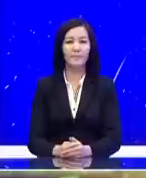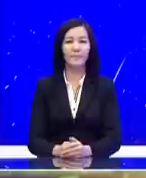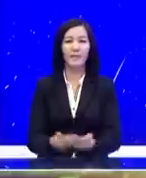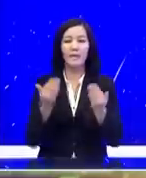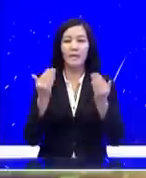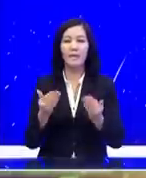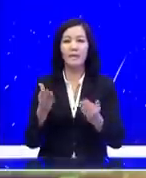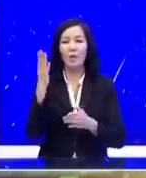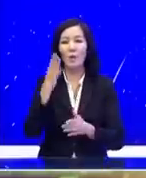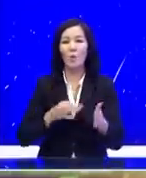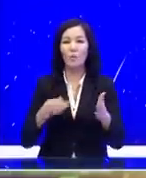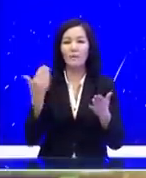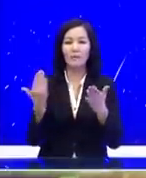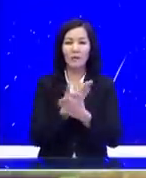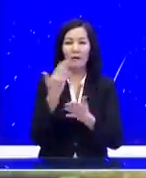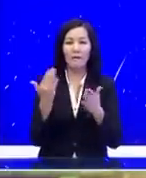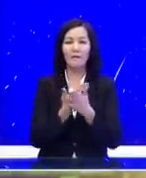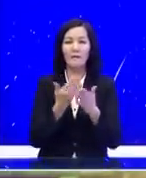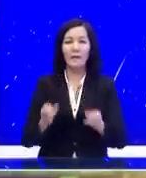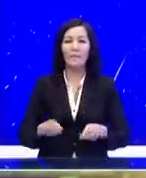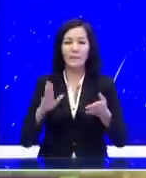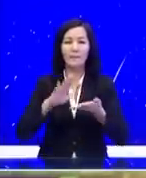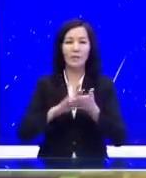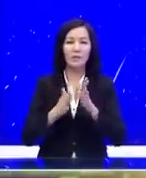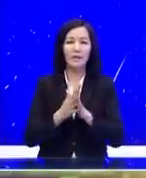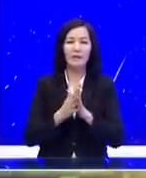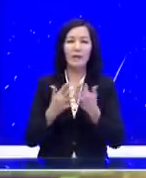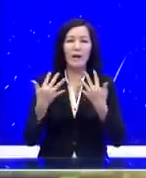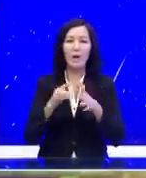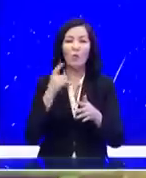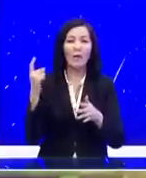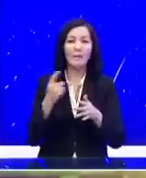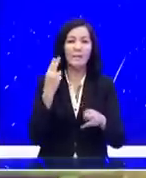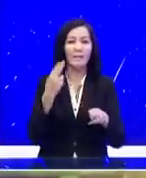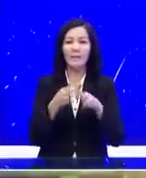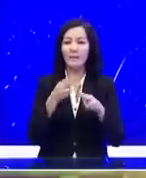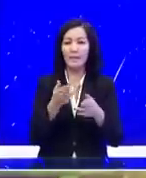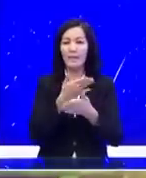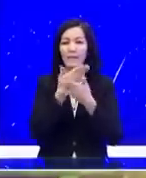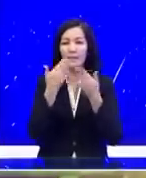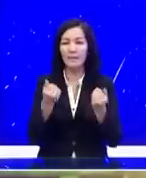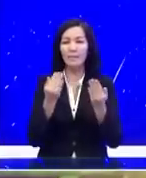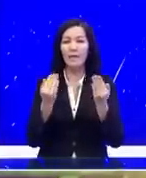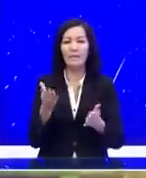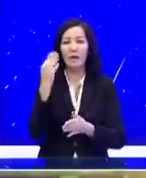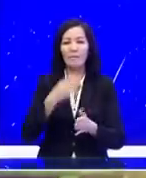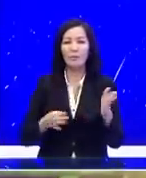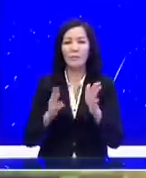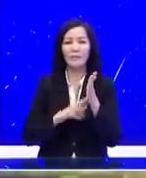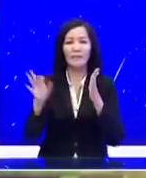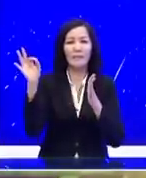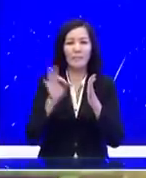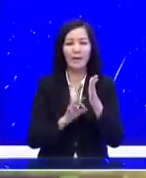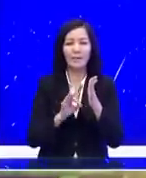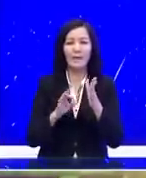Енді облыс жаңалықтарына тоқталсақ, төтенше жағда елдегі шаруалар жұмысына еш кедергі емес. Қазір Алматы облысында 80%-дан